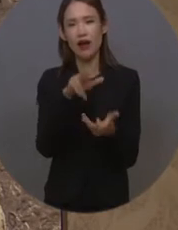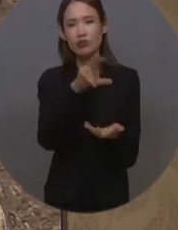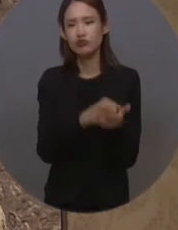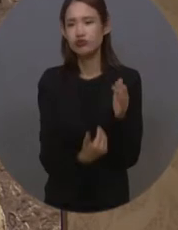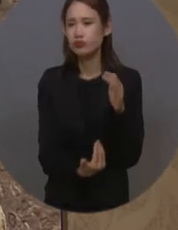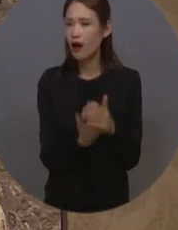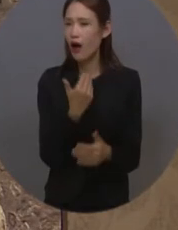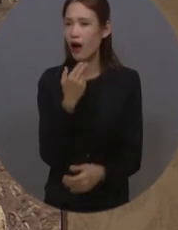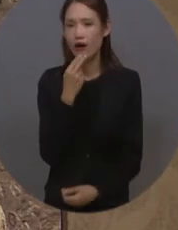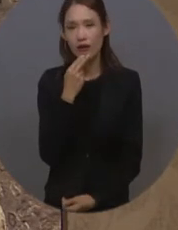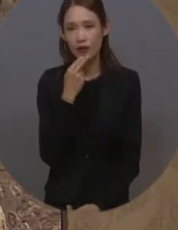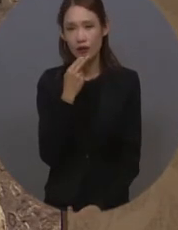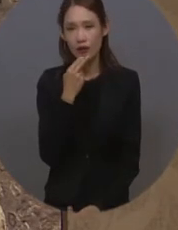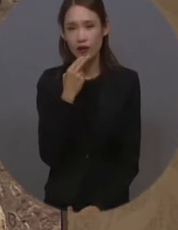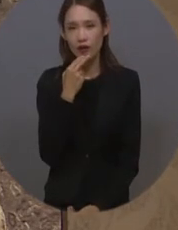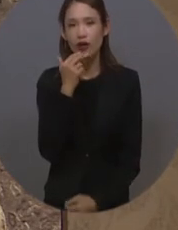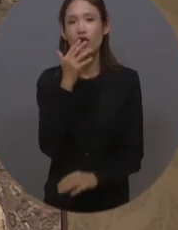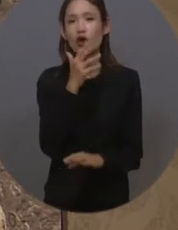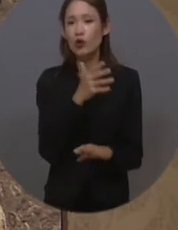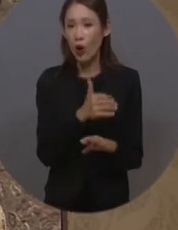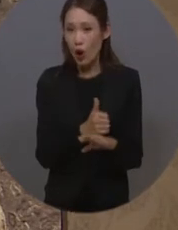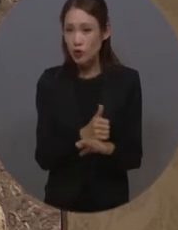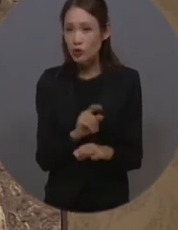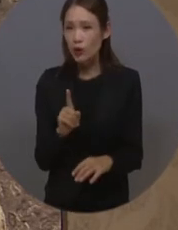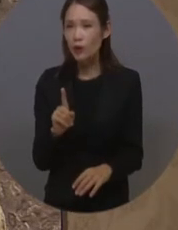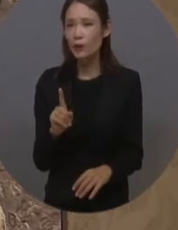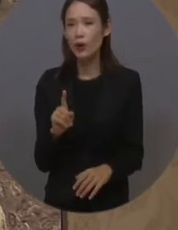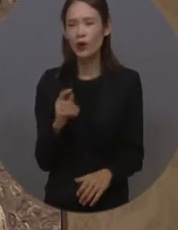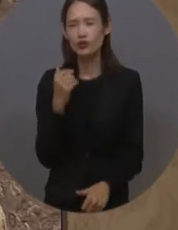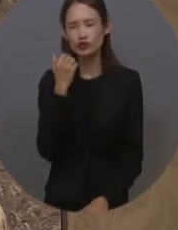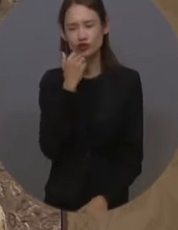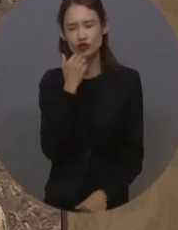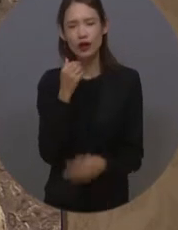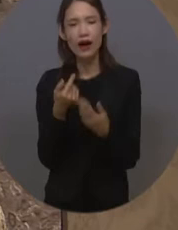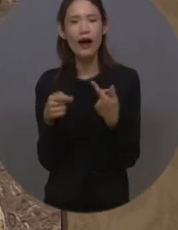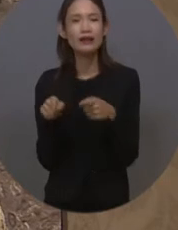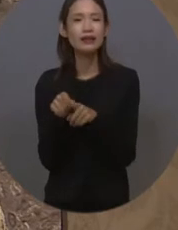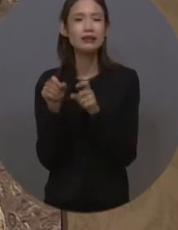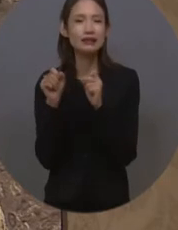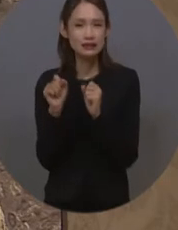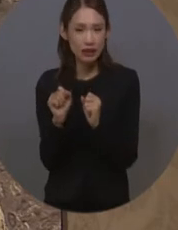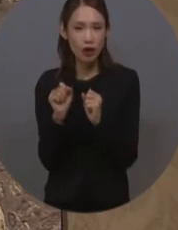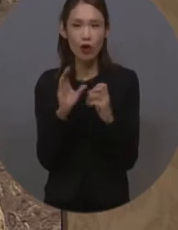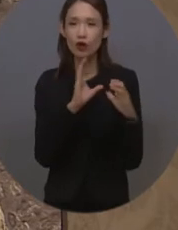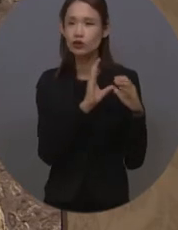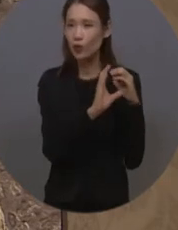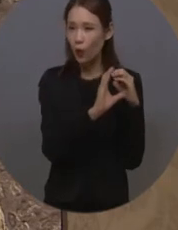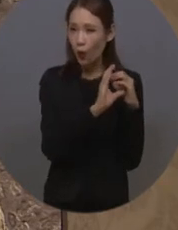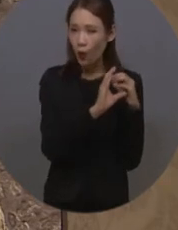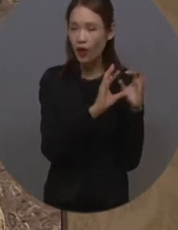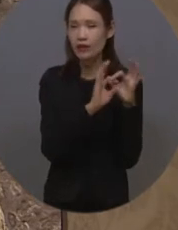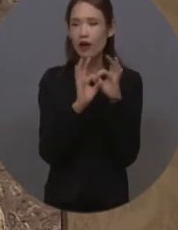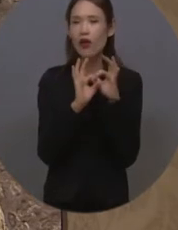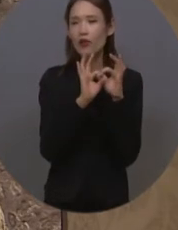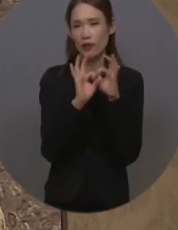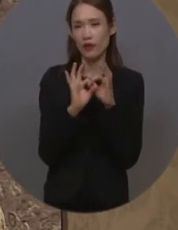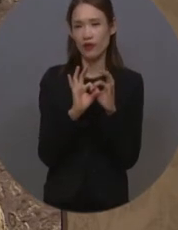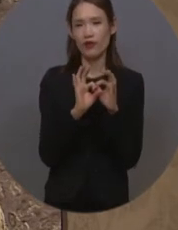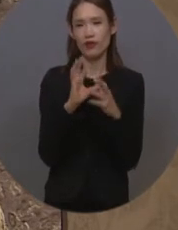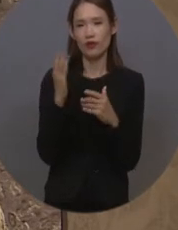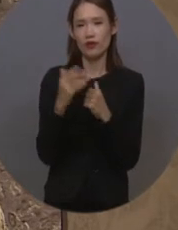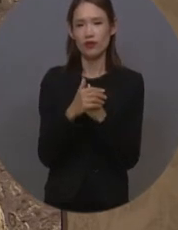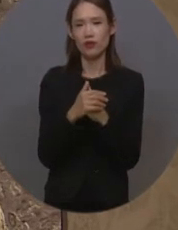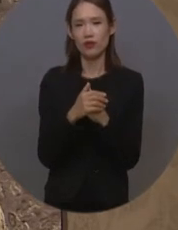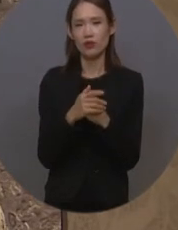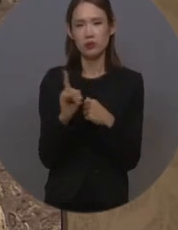일은 아닌 것 같아요. 왜냐하면 어차피 누군가가 있어야만이 이 소통이 연결이 되기 때문에 오히려